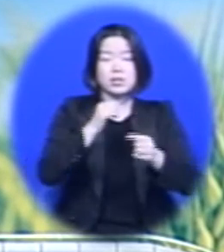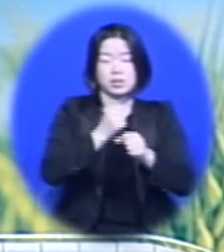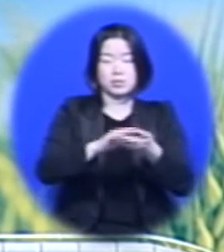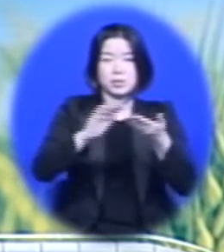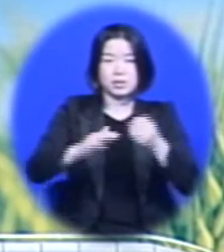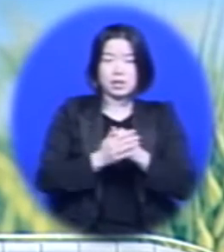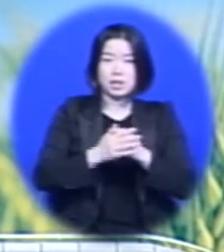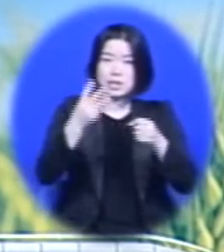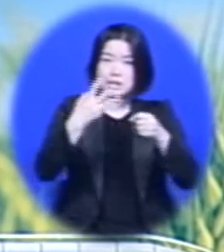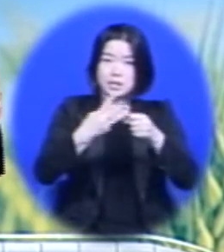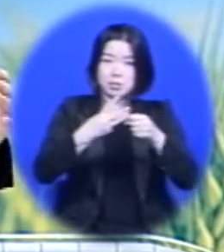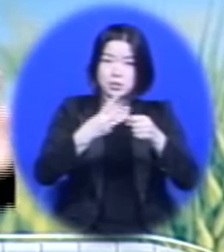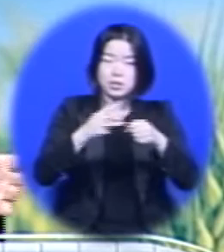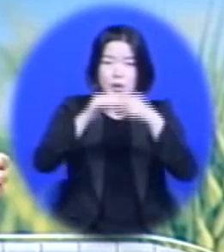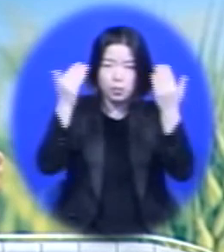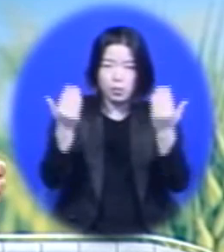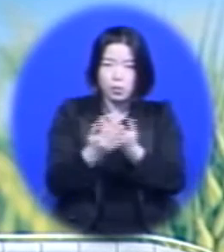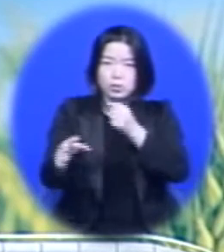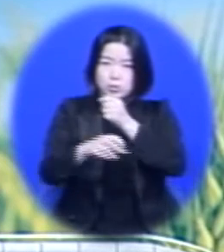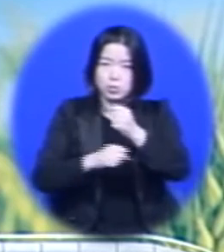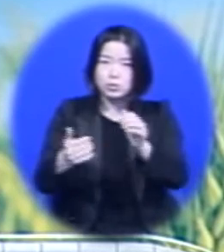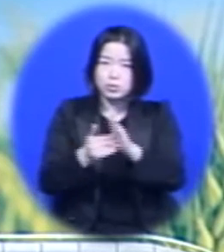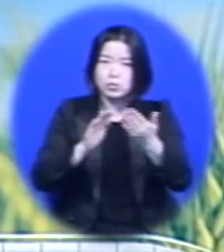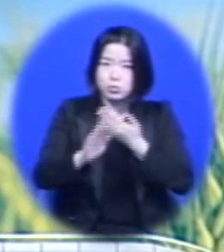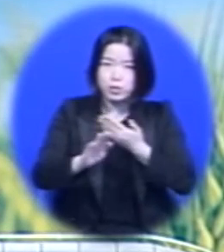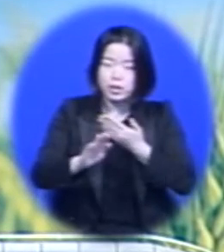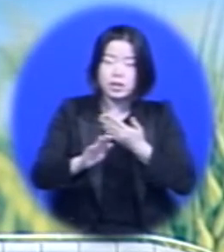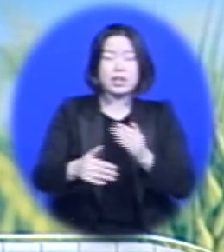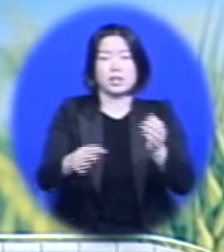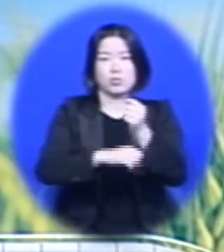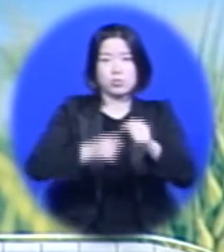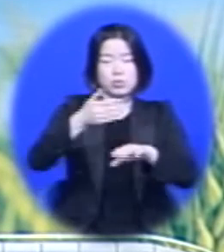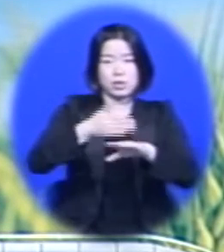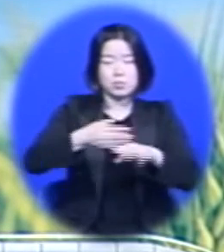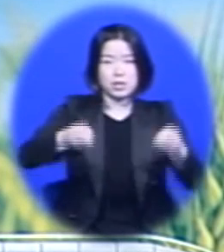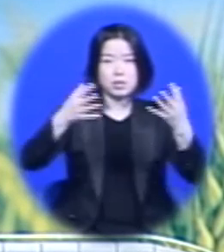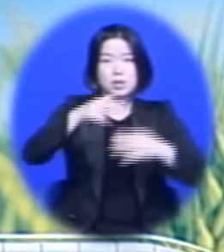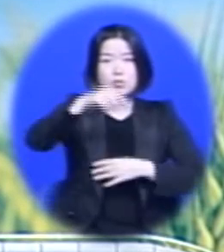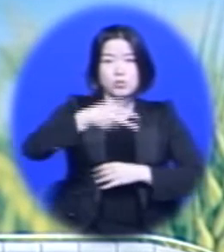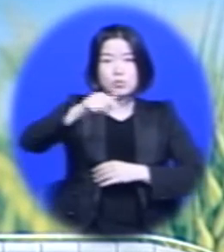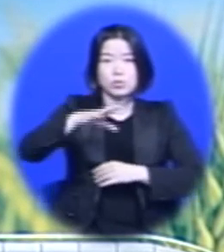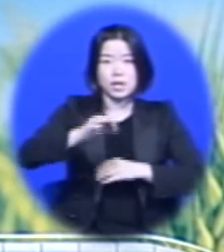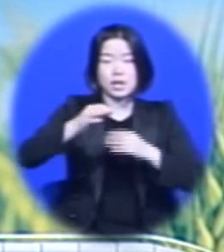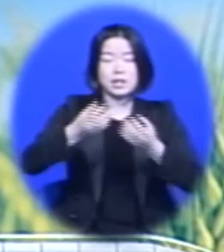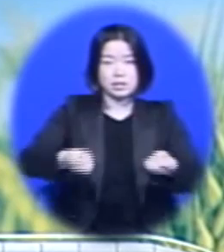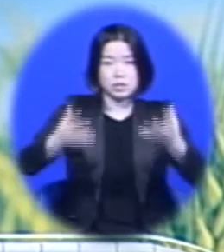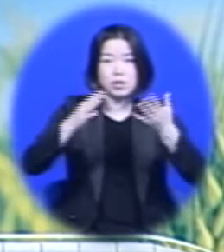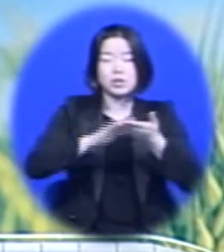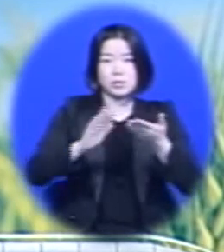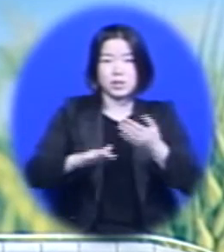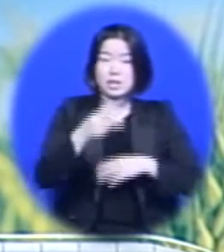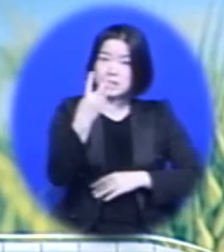세 번째는 모든 추수를 다 끝내고 드리는 추수감사절, 수장절 절기입니다. 이세